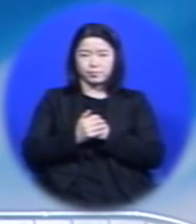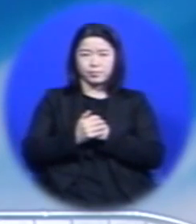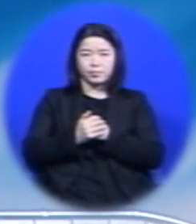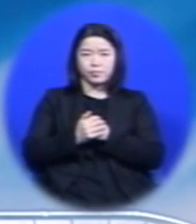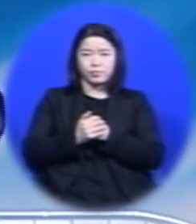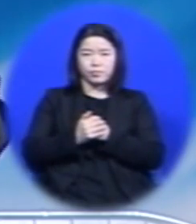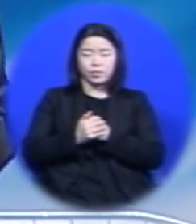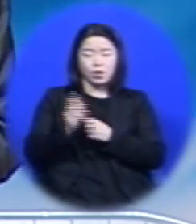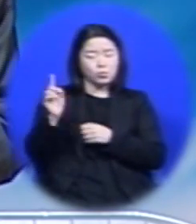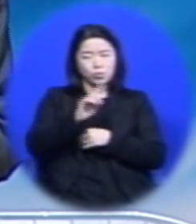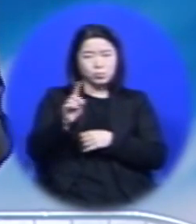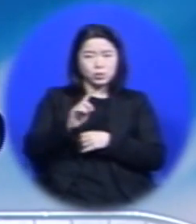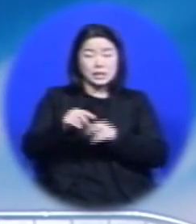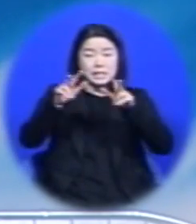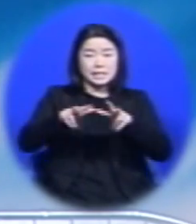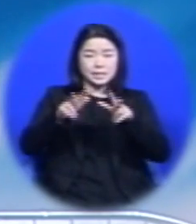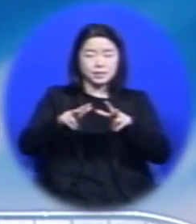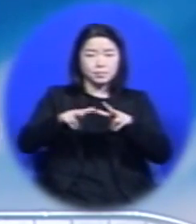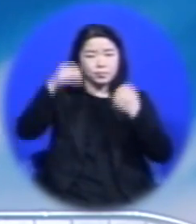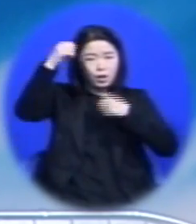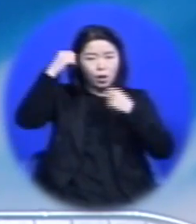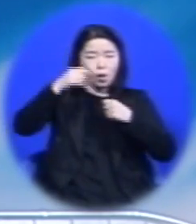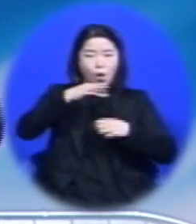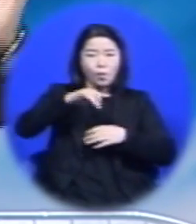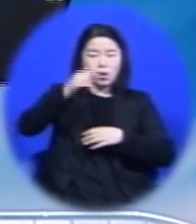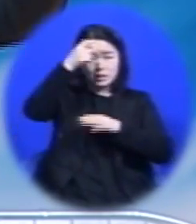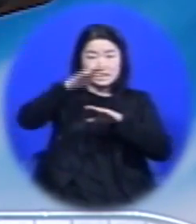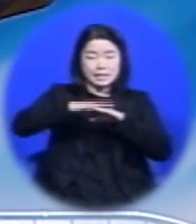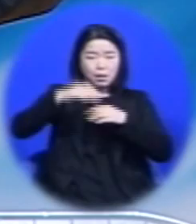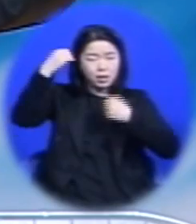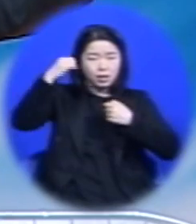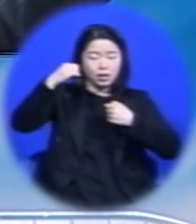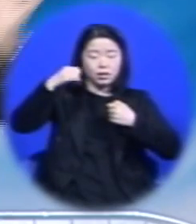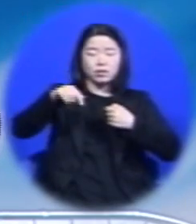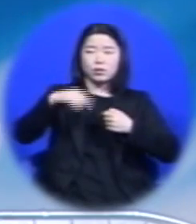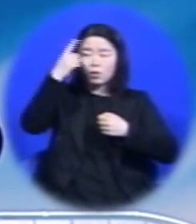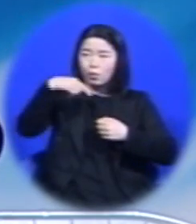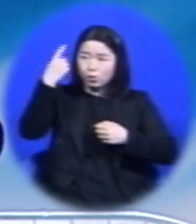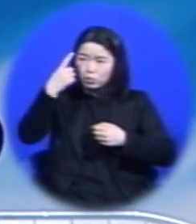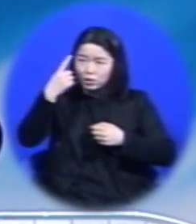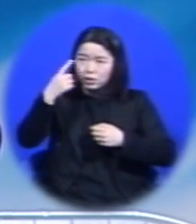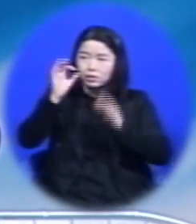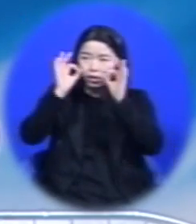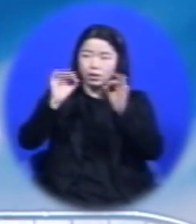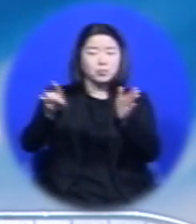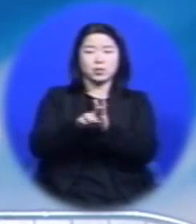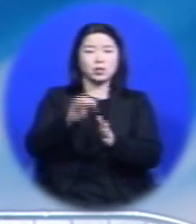얼굴이었어요 도무지 지금 워십에 나와 있는 그 자매가 그 얼굴이었다게 믿어